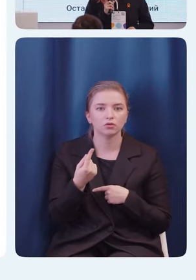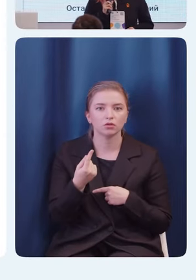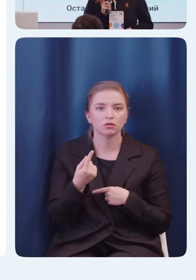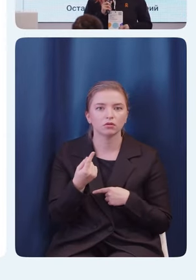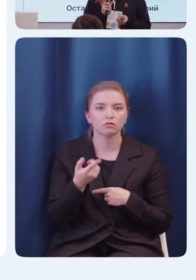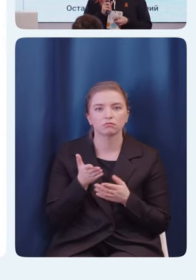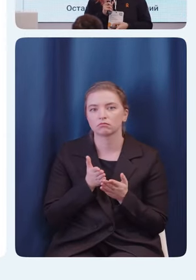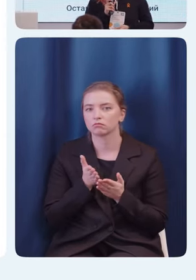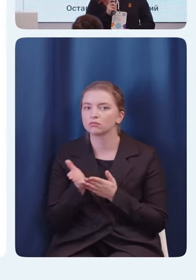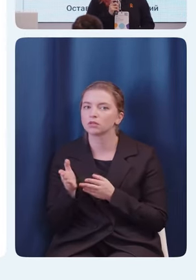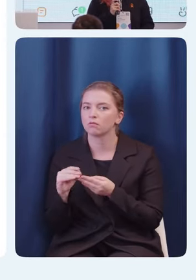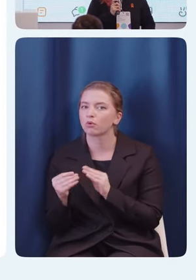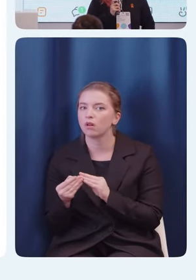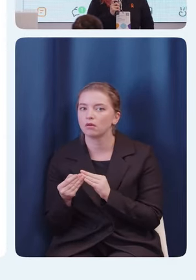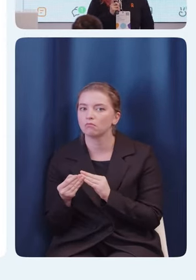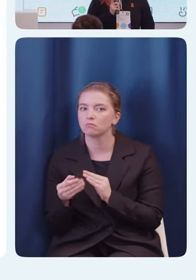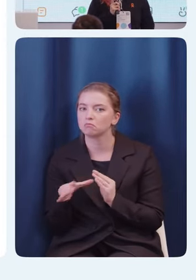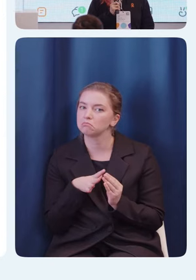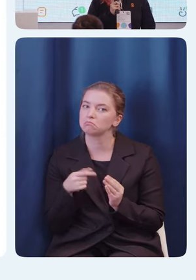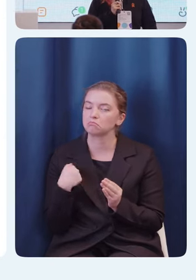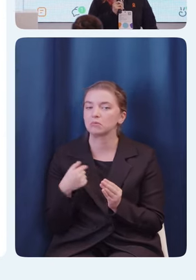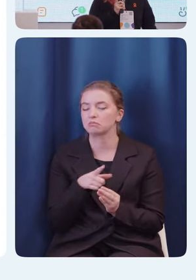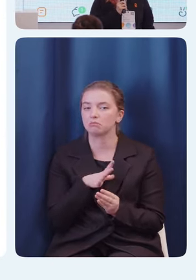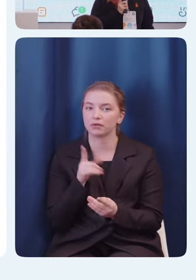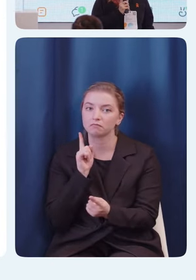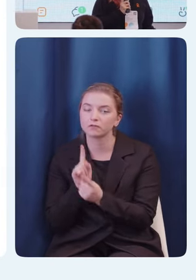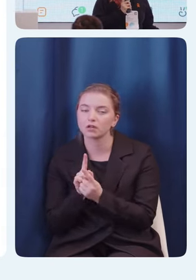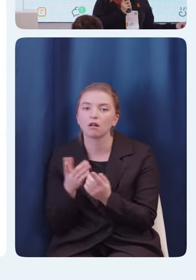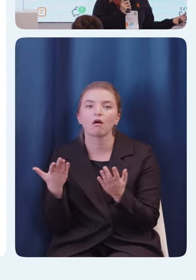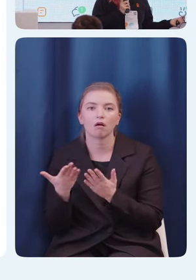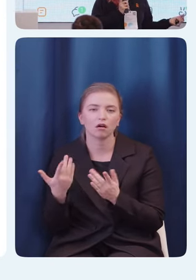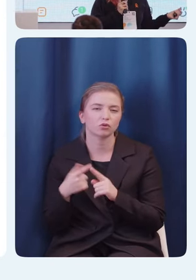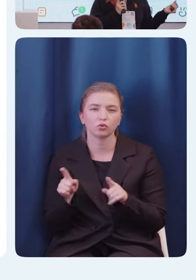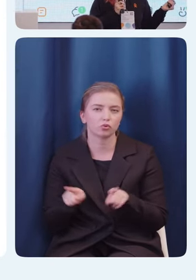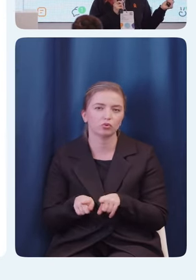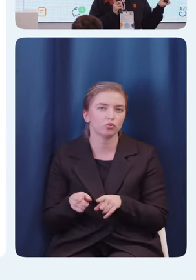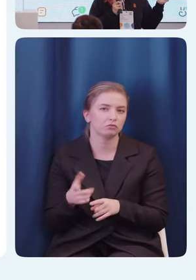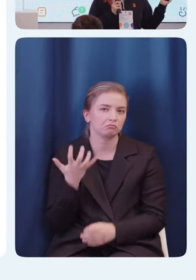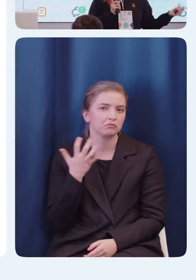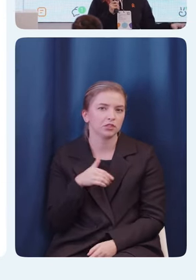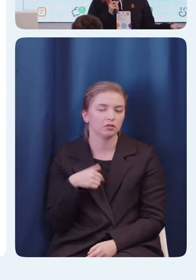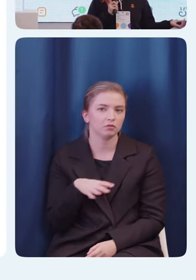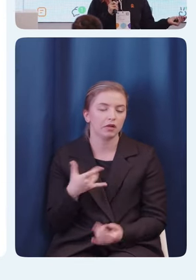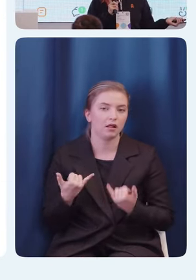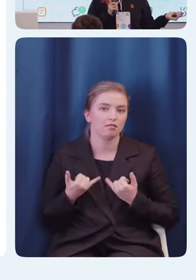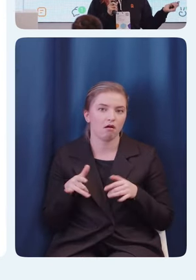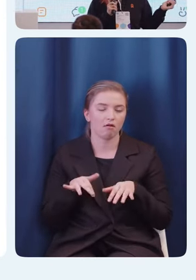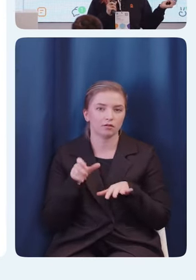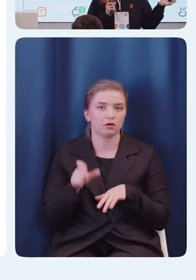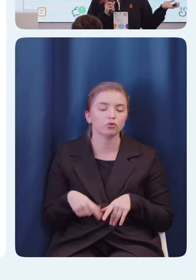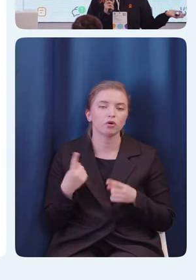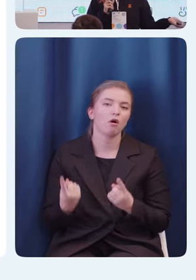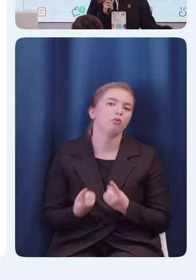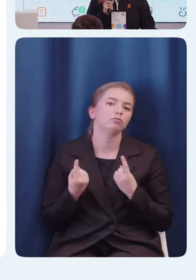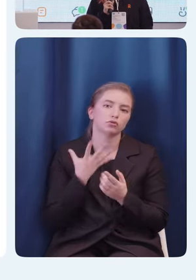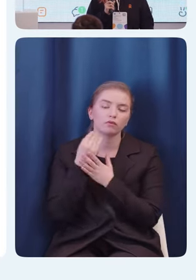тип проблемы, с которой мы столкнулись, тоже достаточно неочевидная для нас, как для разработчиков, которые обычно в